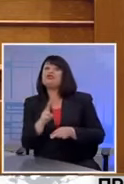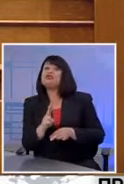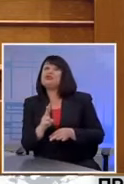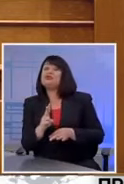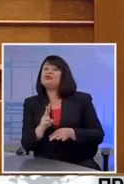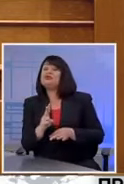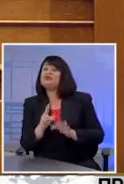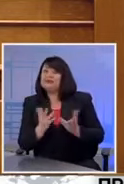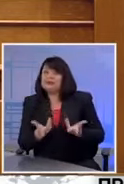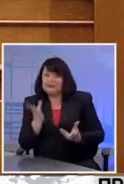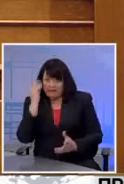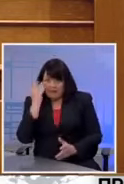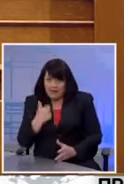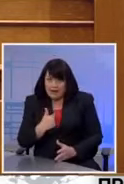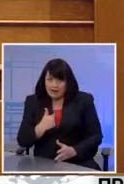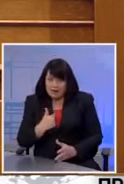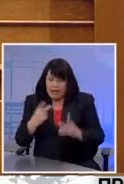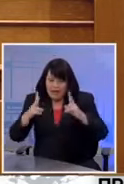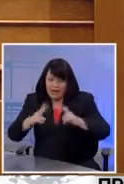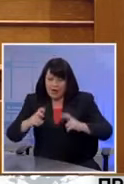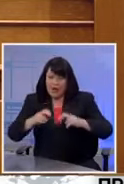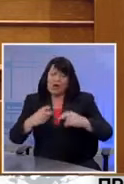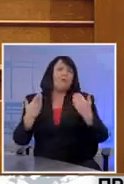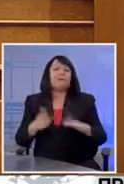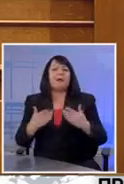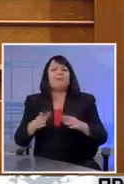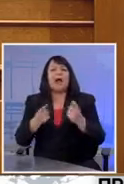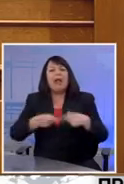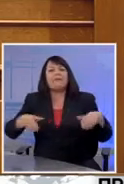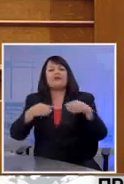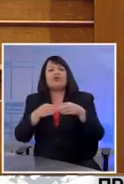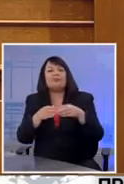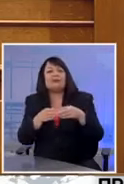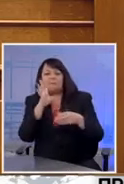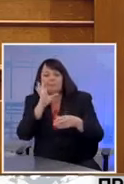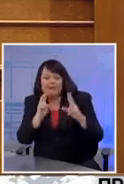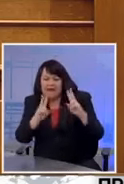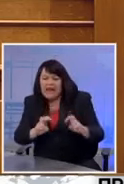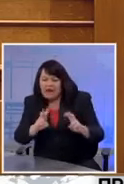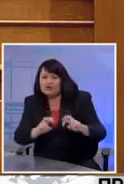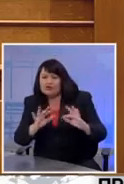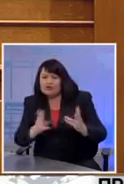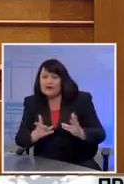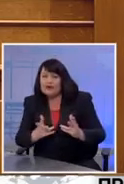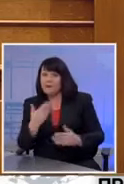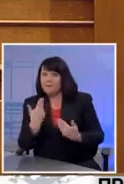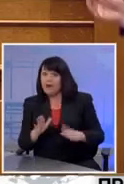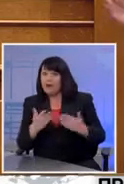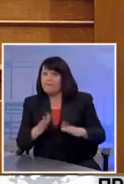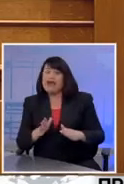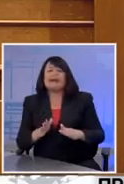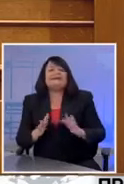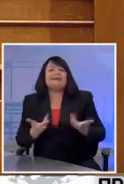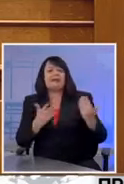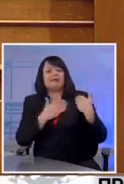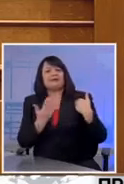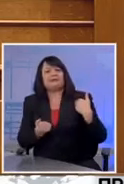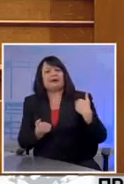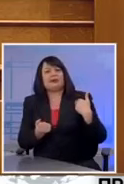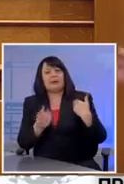διεκδικητών? Τι έλεγξε πραγματικά η Επιτροπή? Αν έγινε έλεγχος από την Επιτροπή και τι ευθύνες